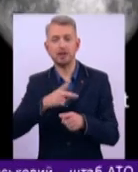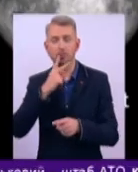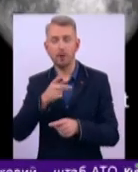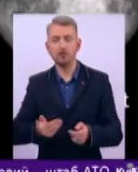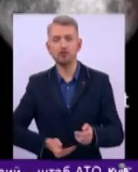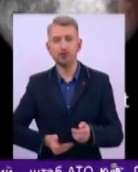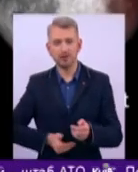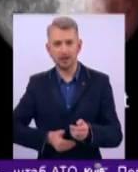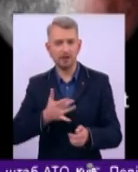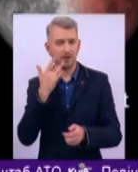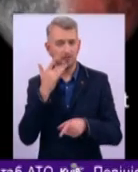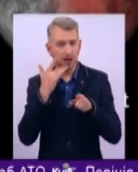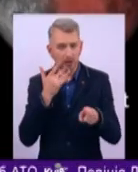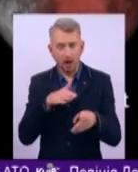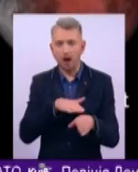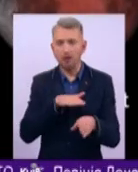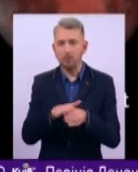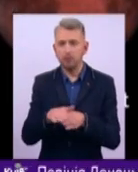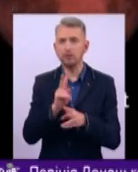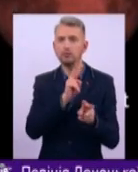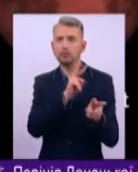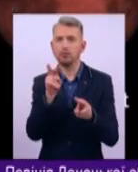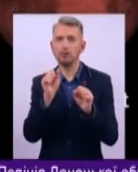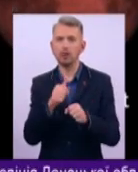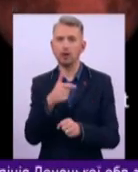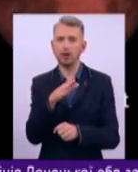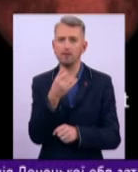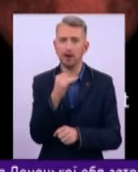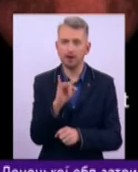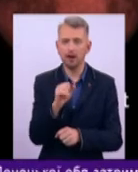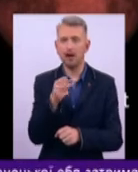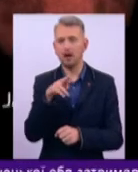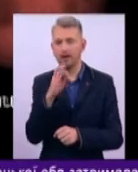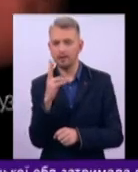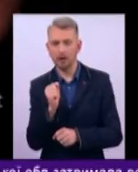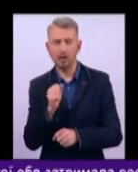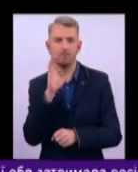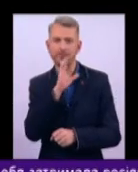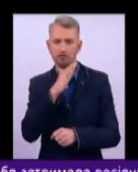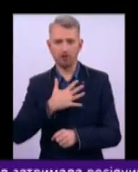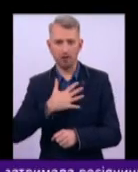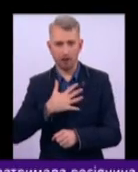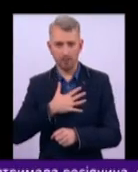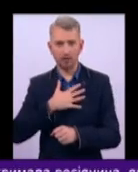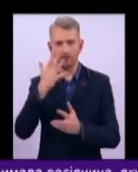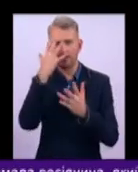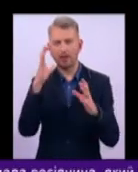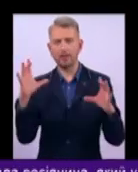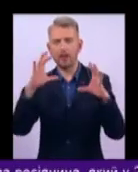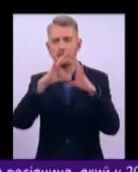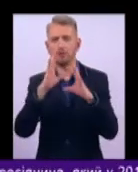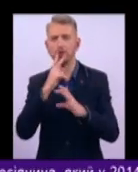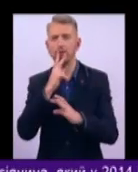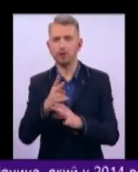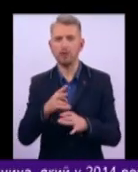а повністю явище зможуть спостерігати тільки жителі Гаваїв, Аляски та півночі Канади. Затемнення буде добре видно в Австралії,